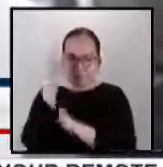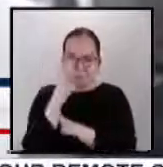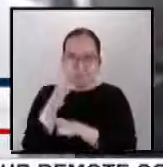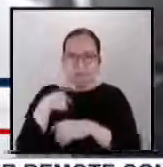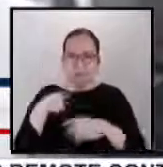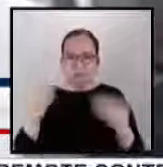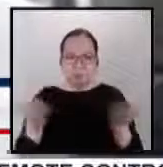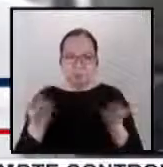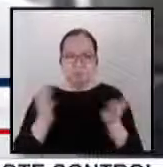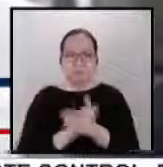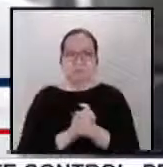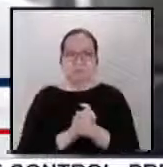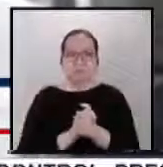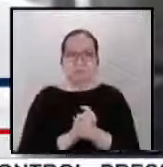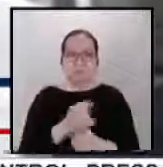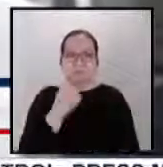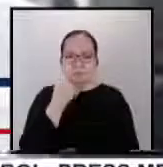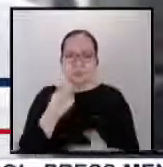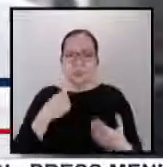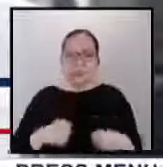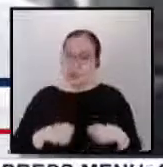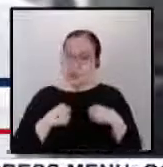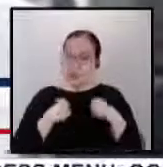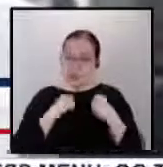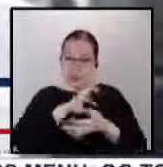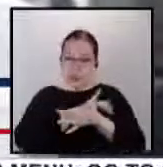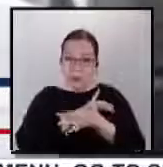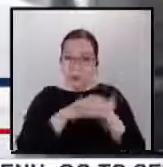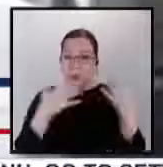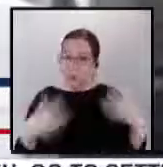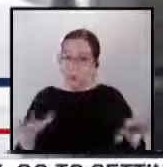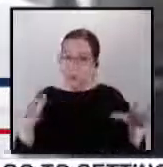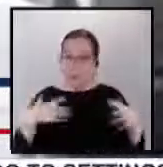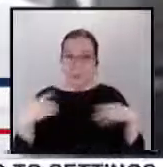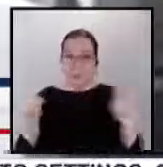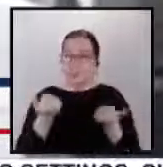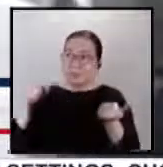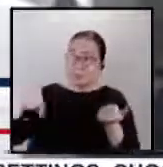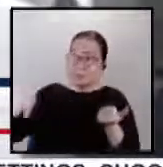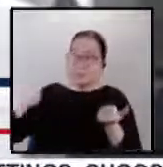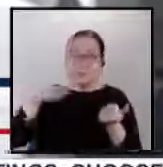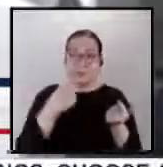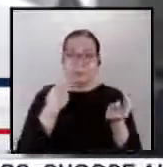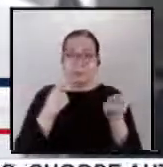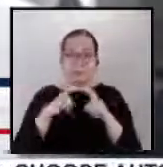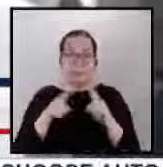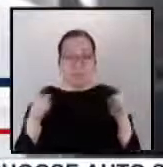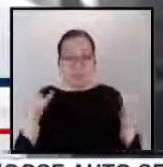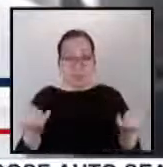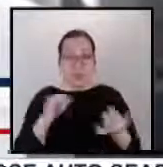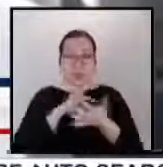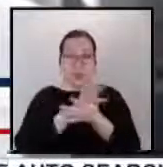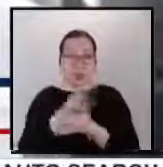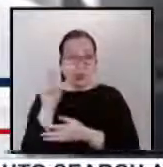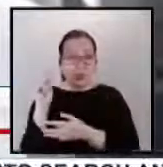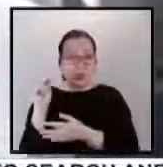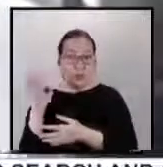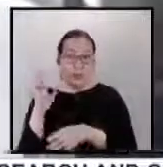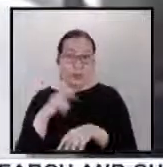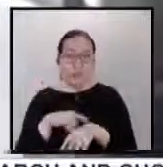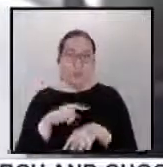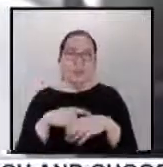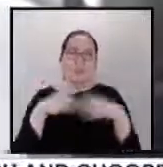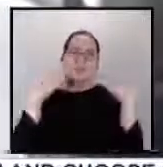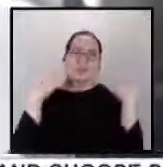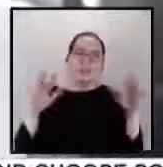I am one of the survivors and I'm still available in town. Although, sa bagong pandemya na namang ito, hindi ko na naman alam paano